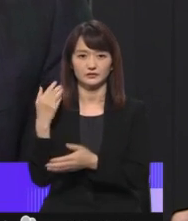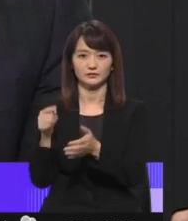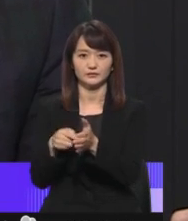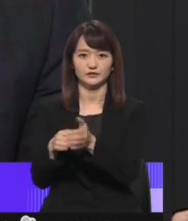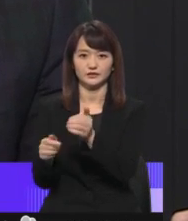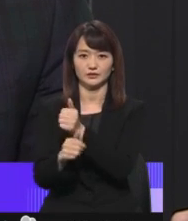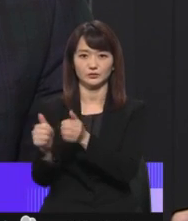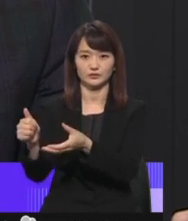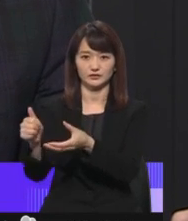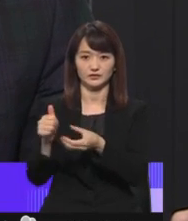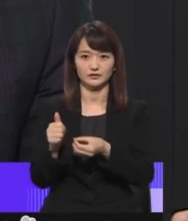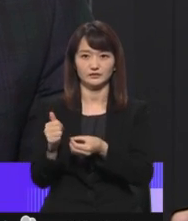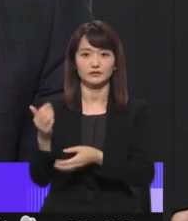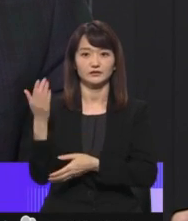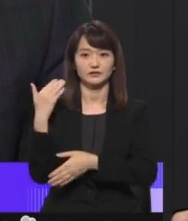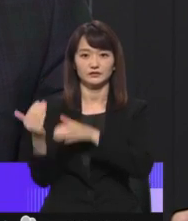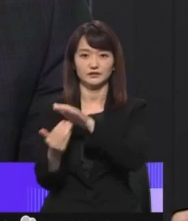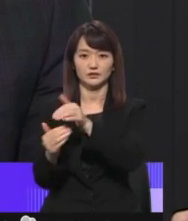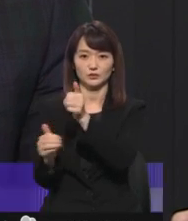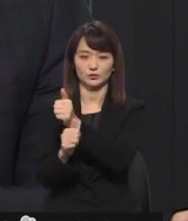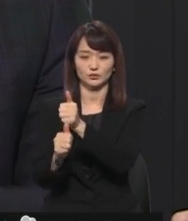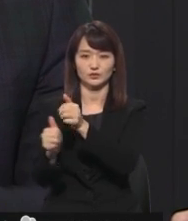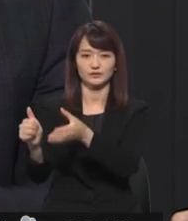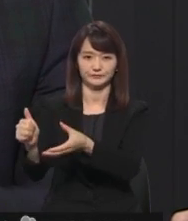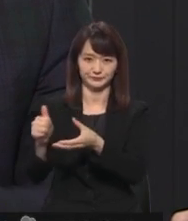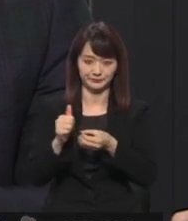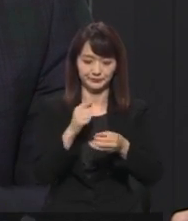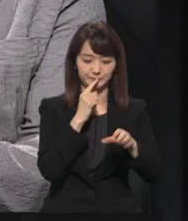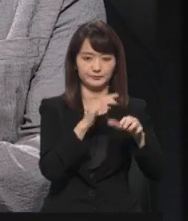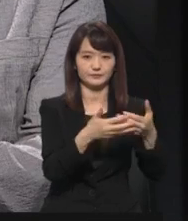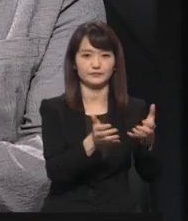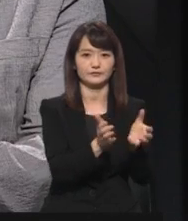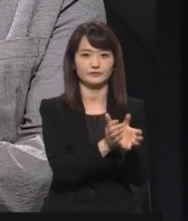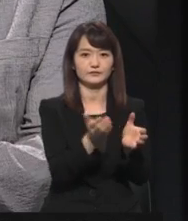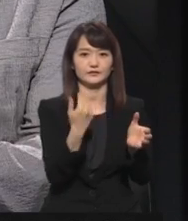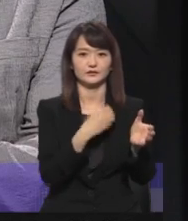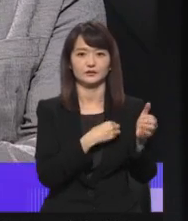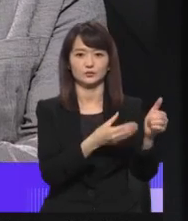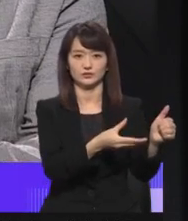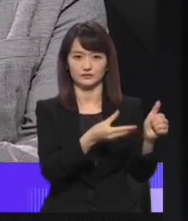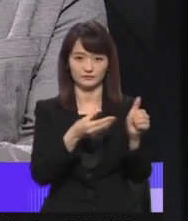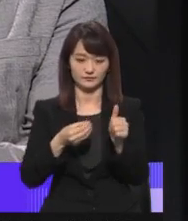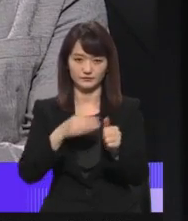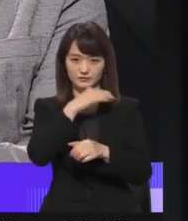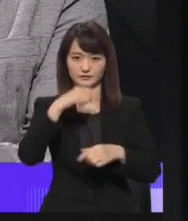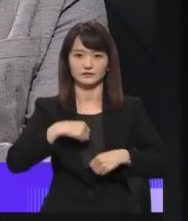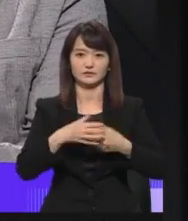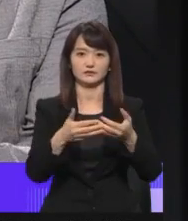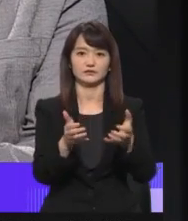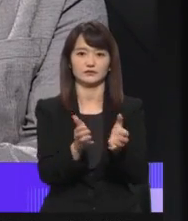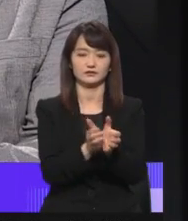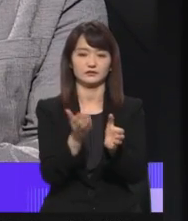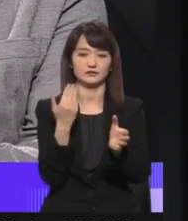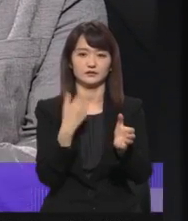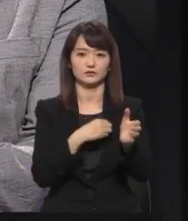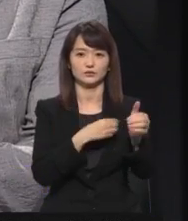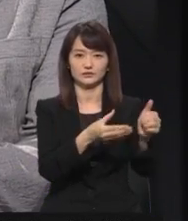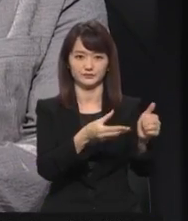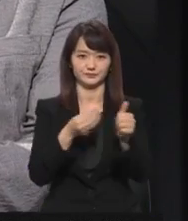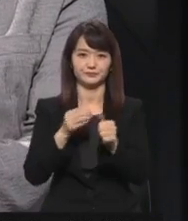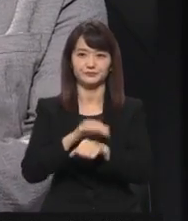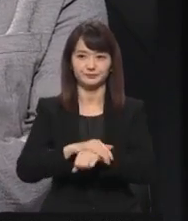미 대의원 김용태 전 최고위원 민주당 의 복귀 왕 전 의원 정의당 의 박원석 전이와